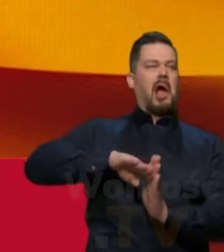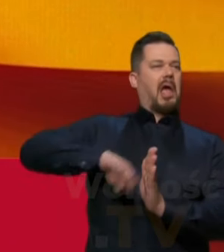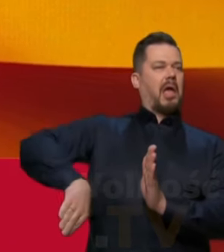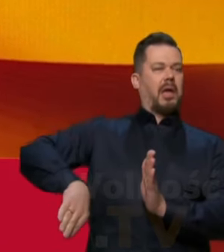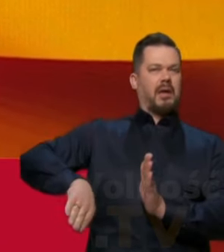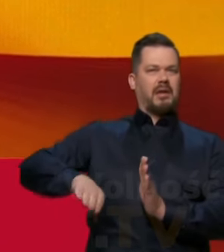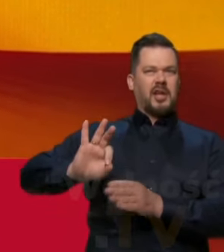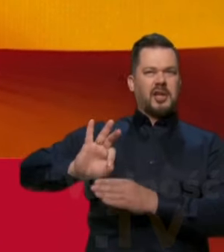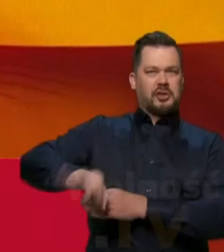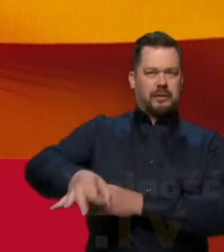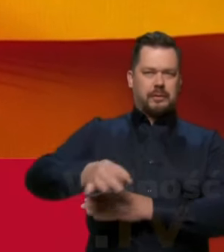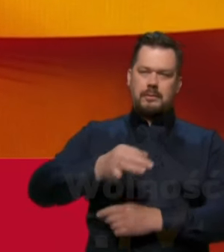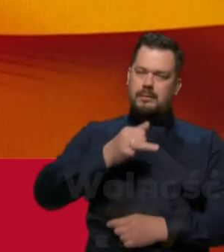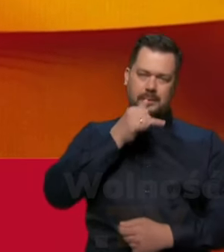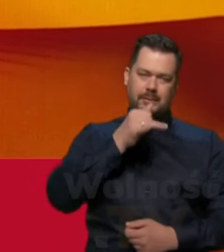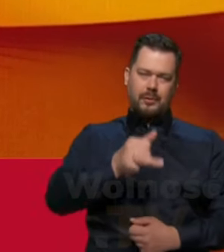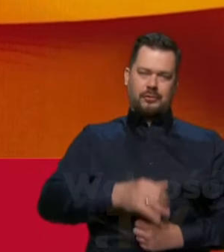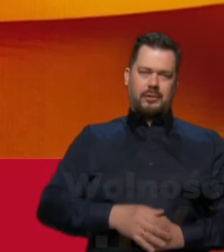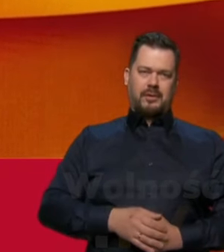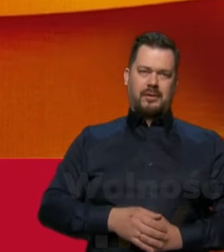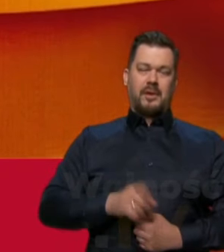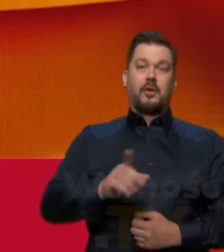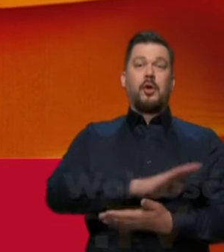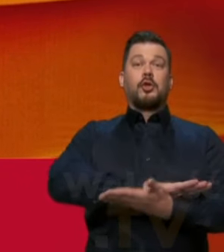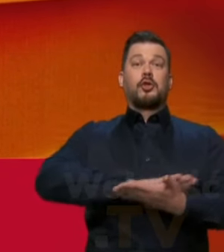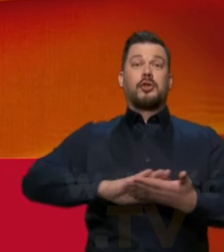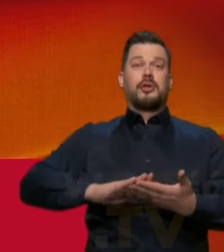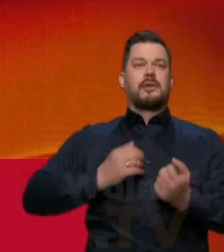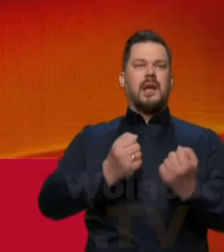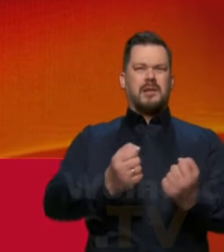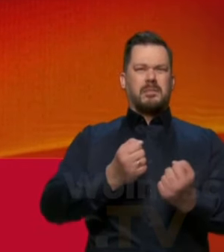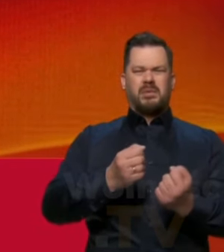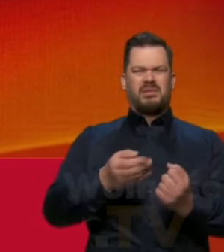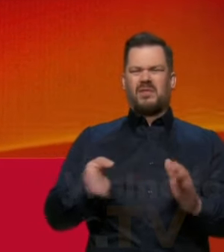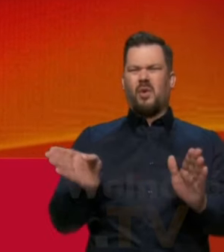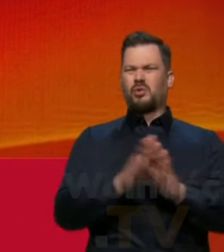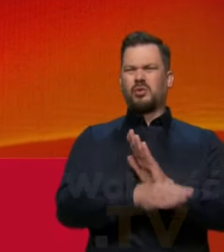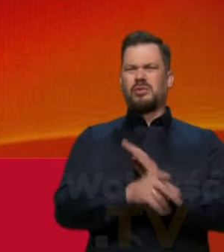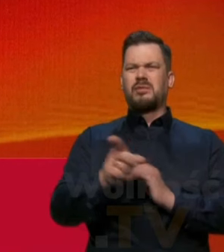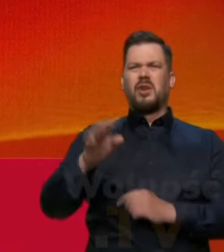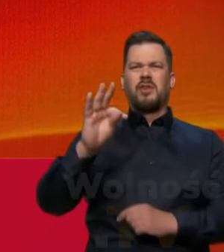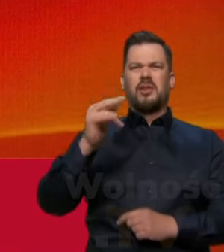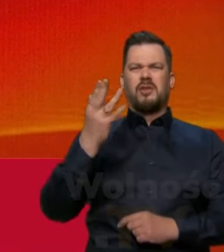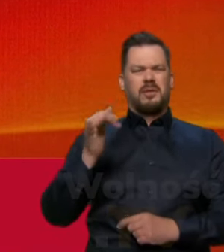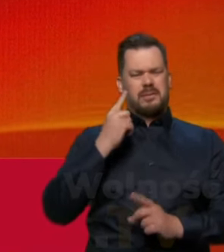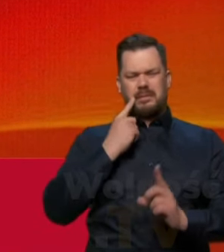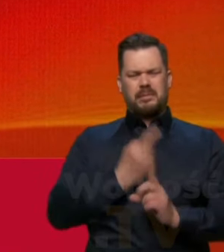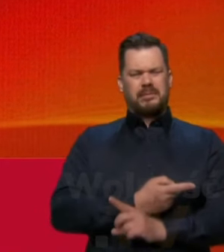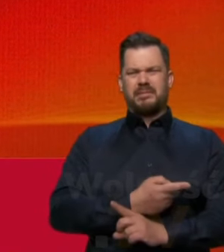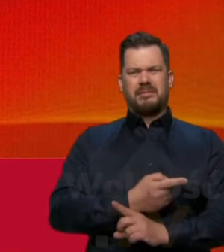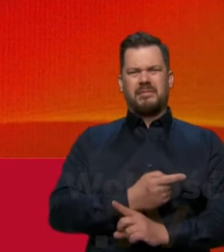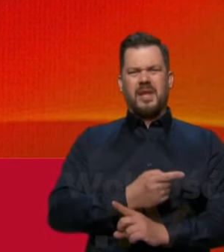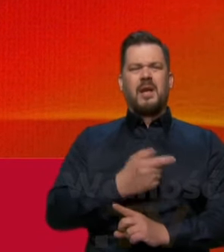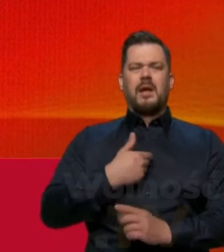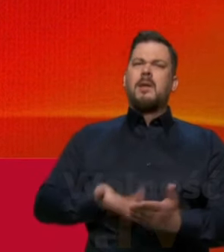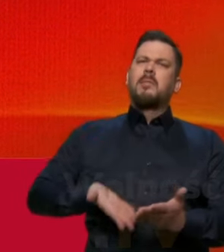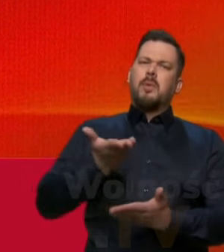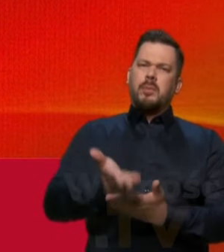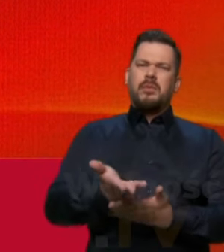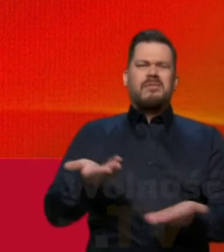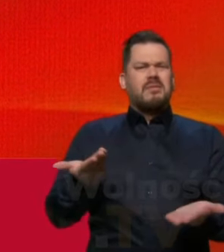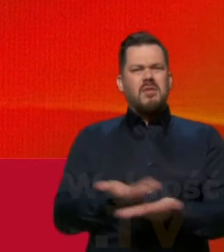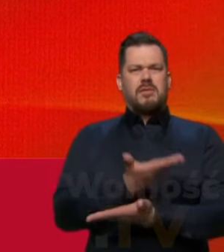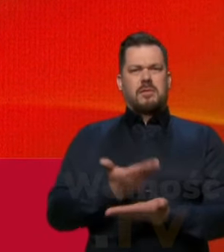miasta drugiej kategorii. Odrzucimy strefę czystego transportu w wydaniu prezydenta Trzaskowskiego. Zaproponujemy